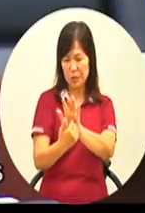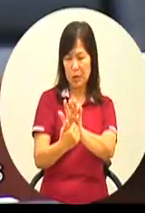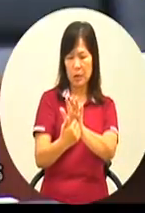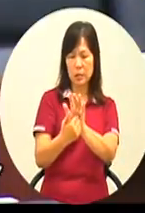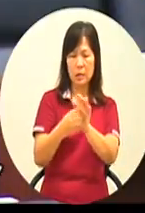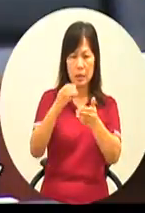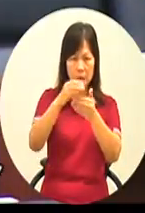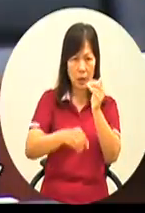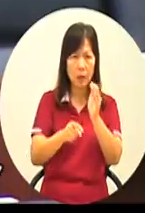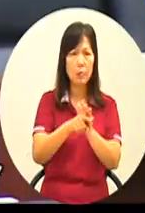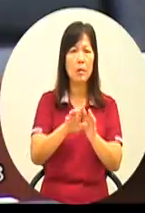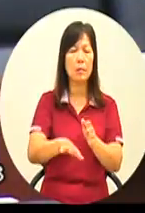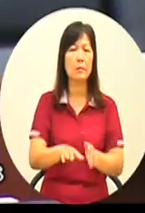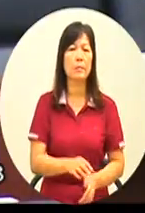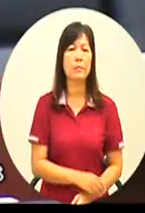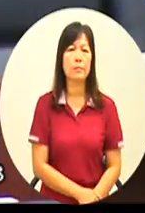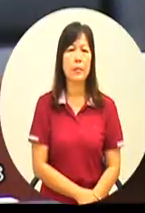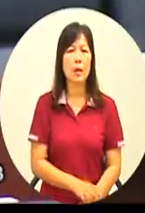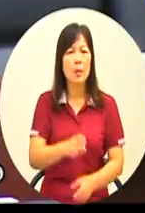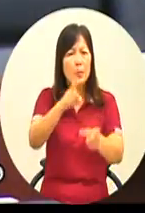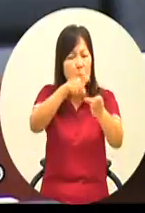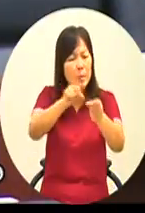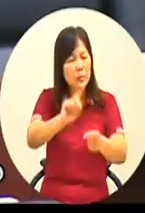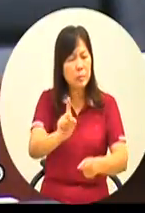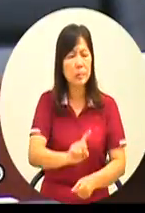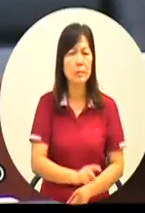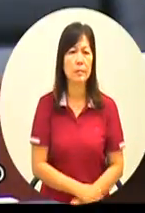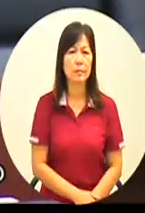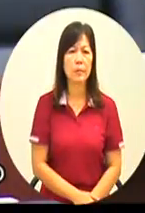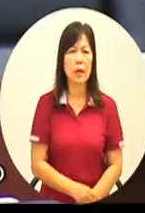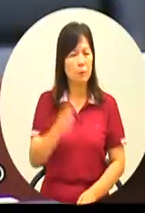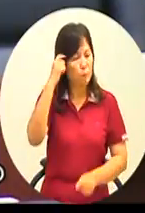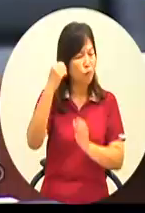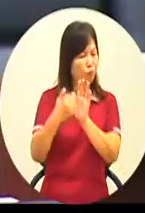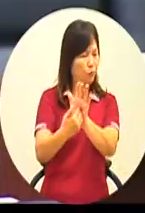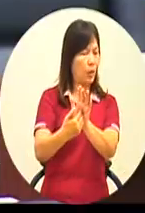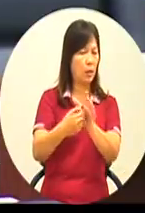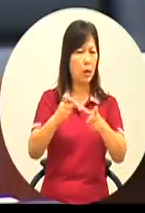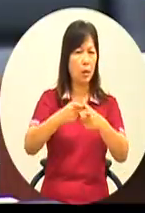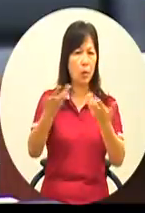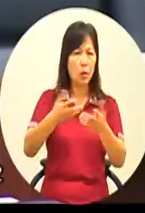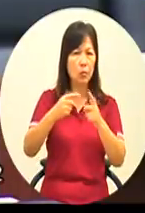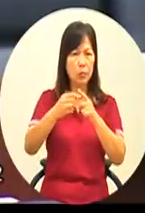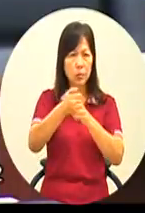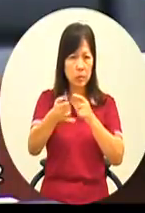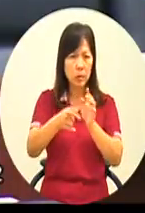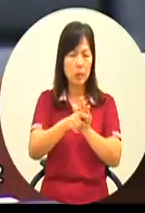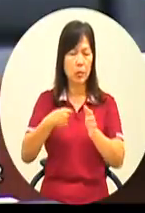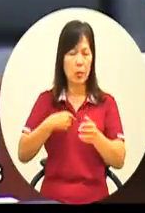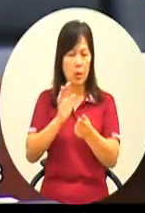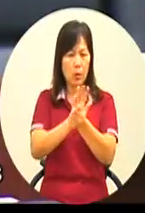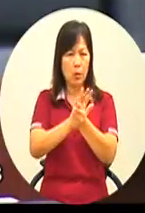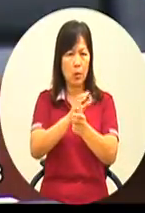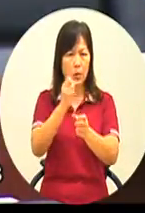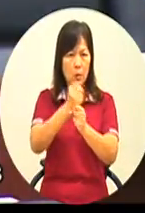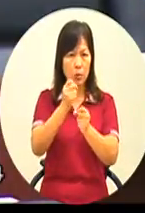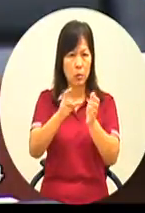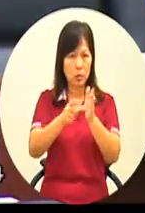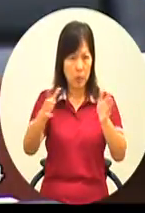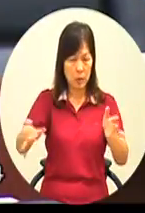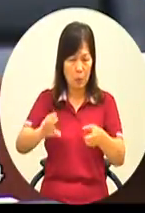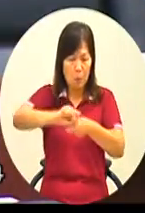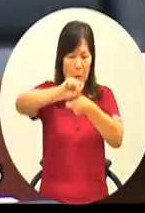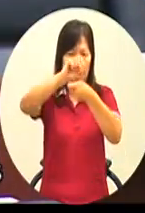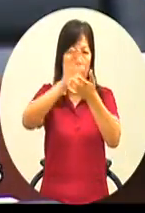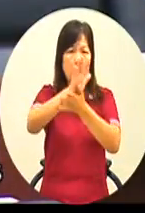第14条之一。目的是为了做什么？防止公务人员利用其服务公职之机会累积日